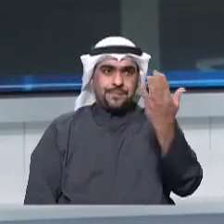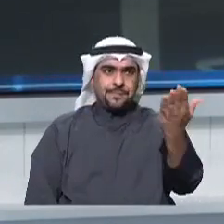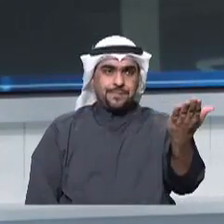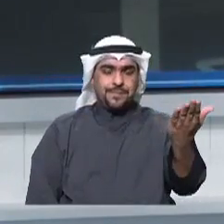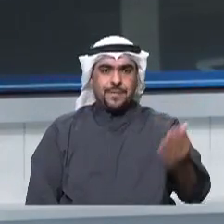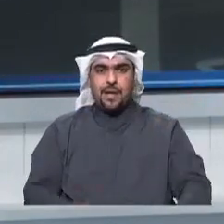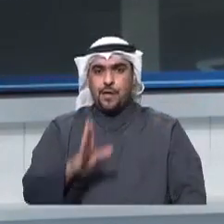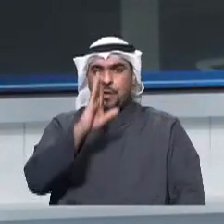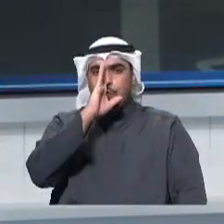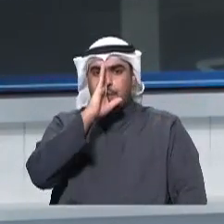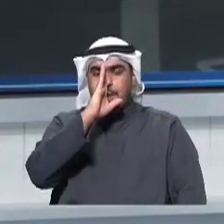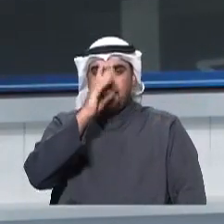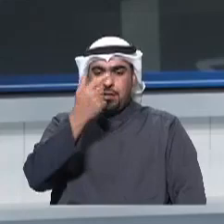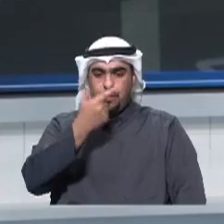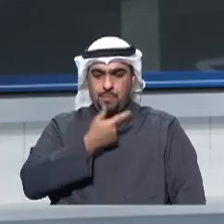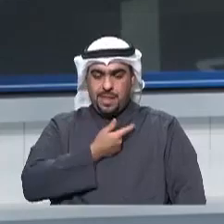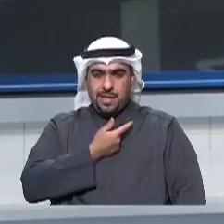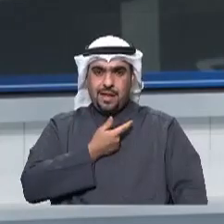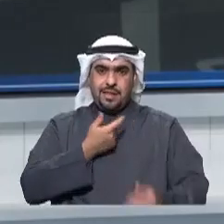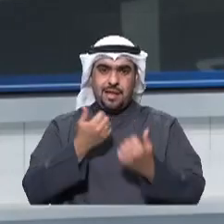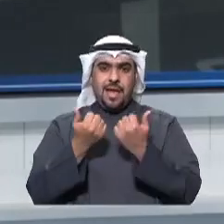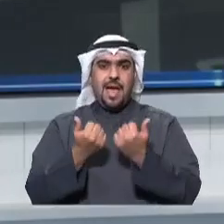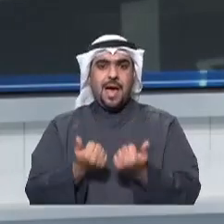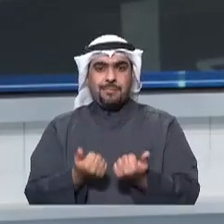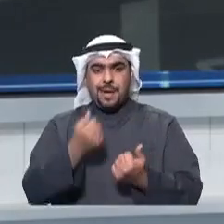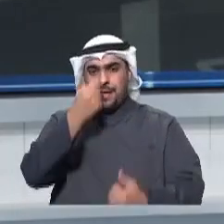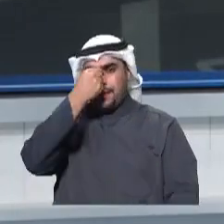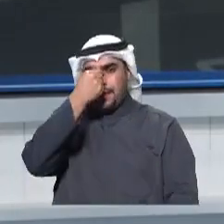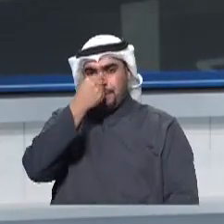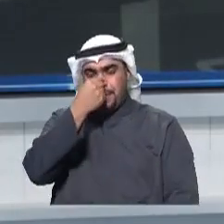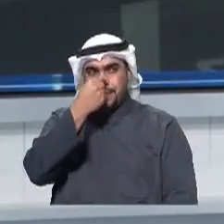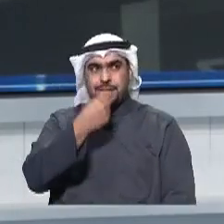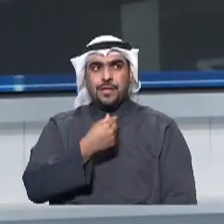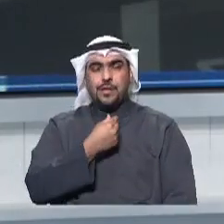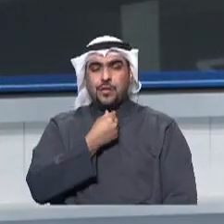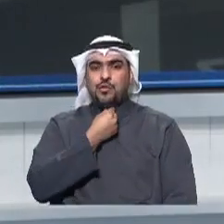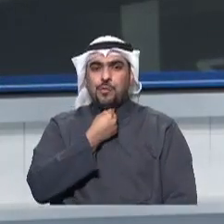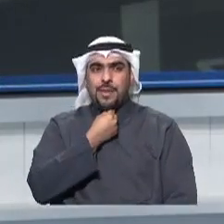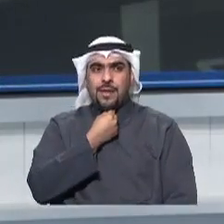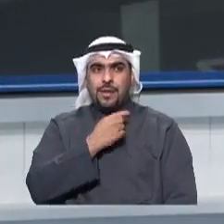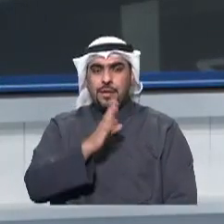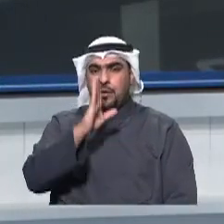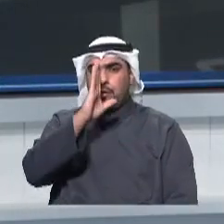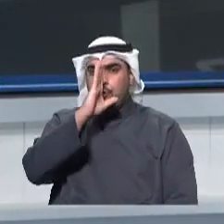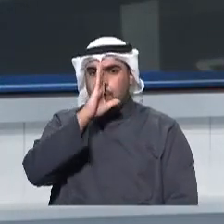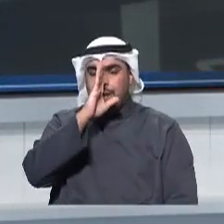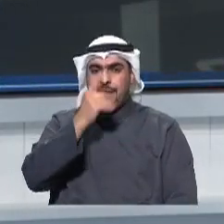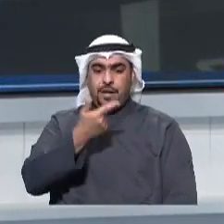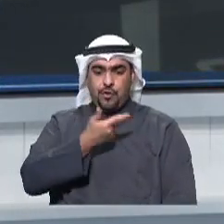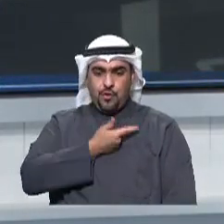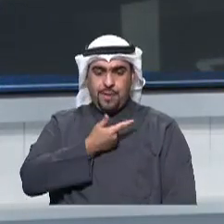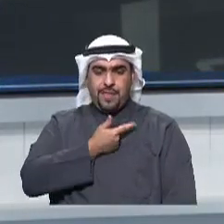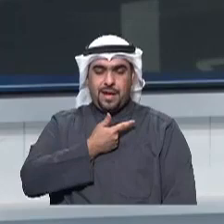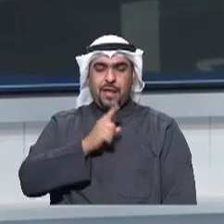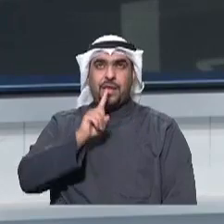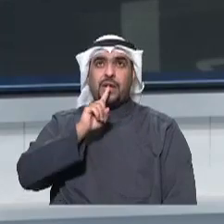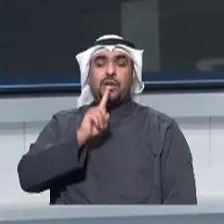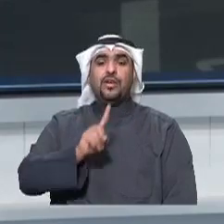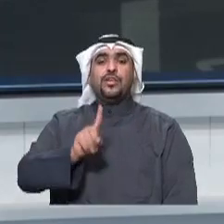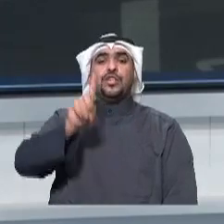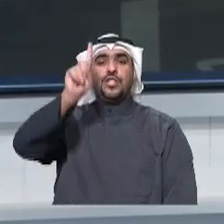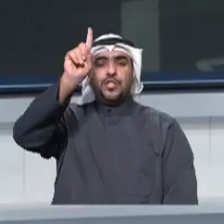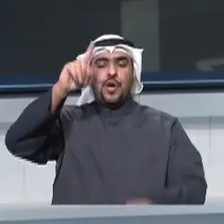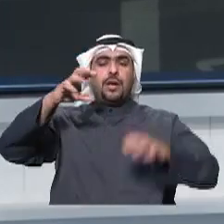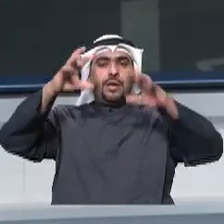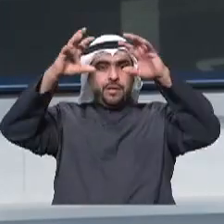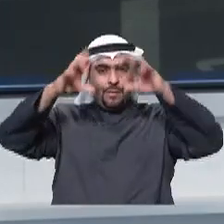القادمة، فاستمرار الأجواء الغائمة إلى الغائمة جزئيا يوم الأثنين والثلاثاء، فرص للأمطار إن شاء الله ابتداء من صباح يوم الأثنين،